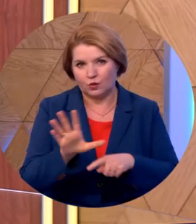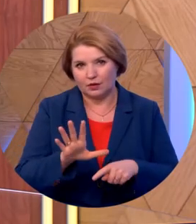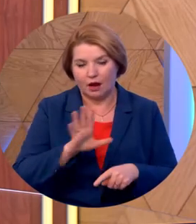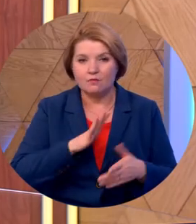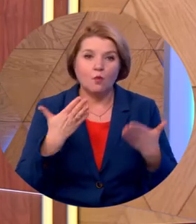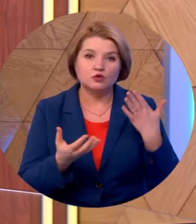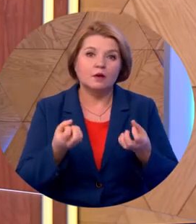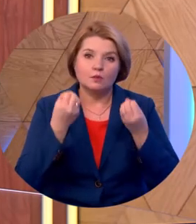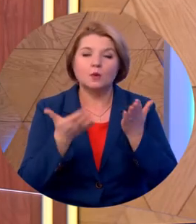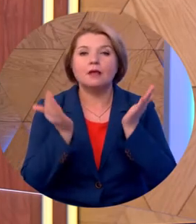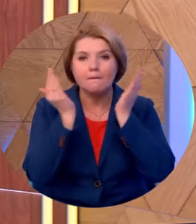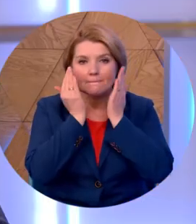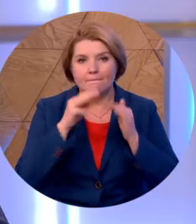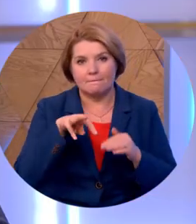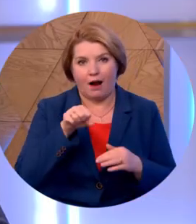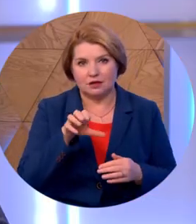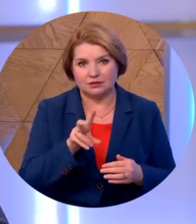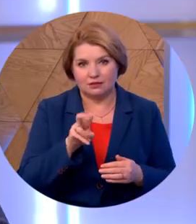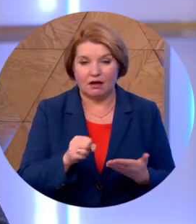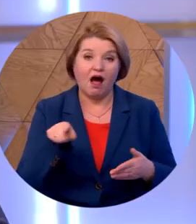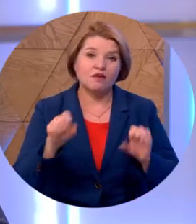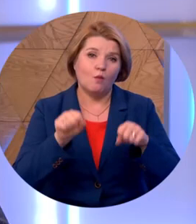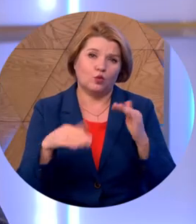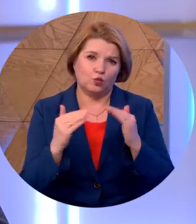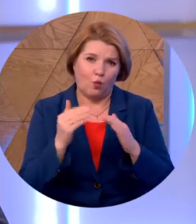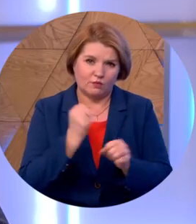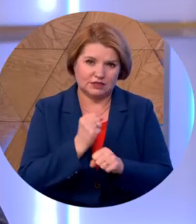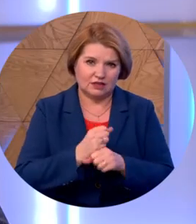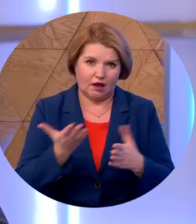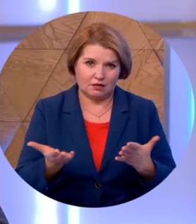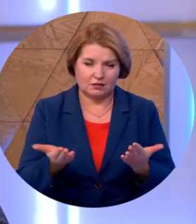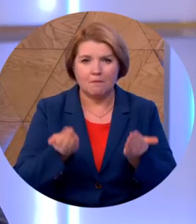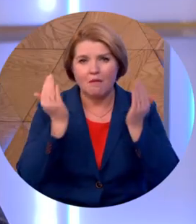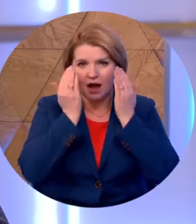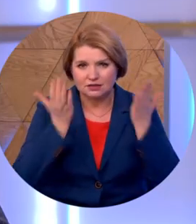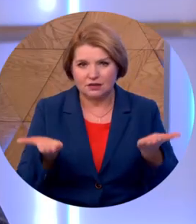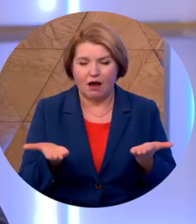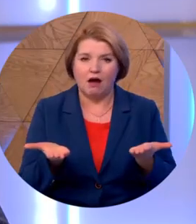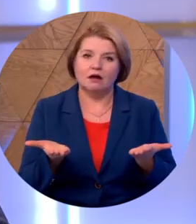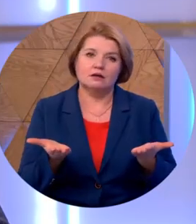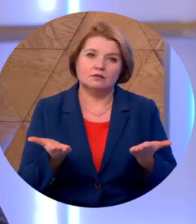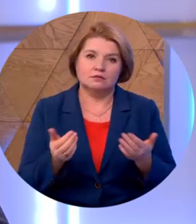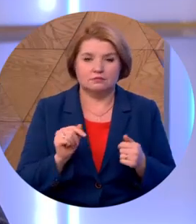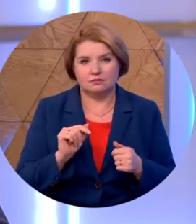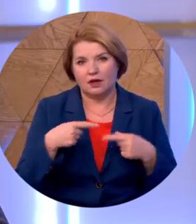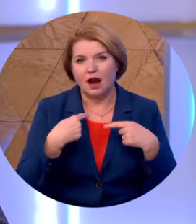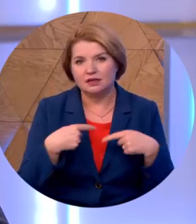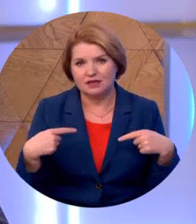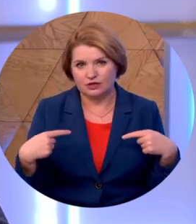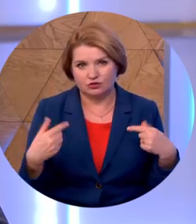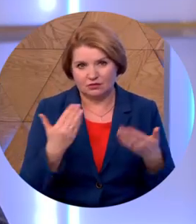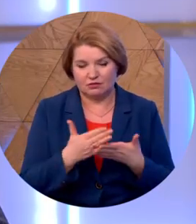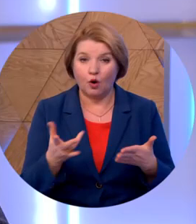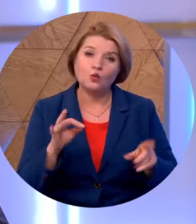масочку какую-нибудь ну маску Я думаю что они могут сделать и дома маску различ сейчас огро